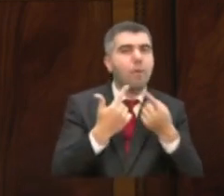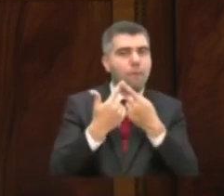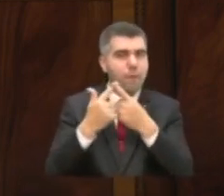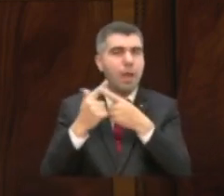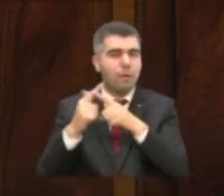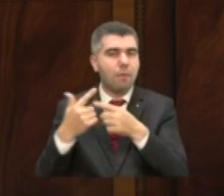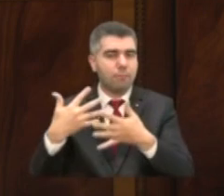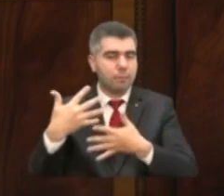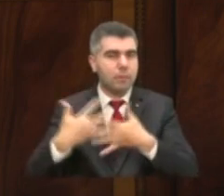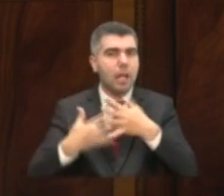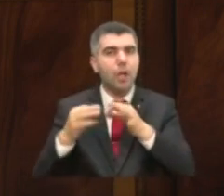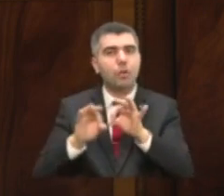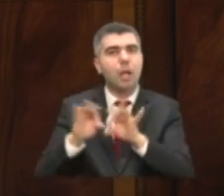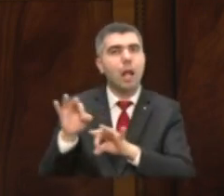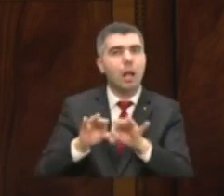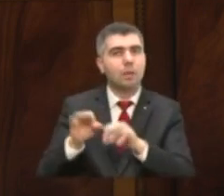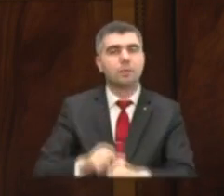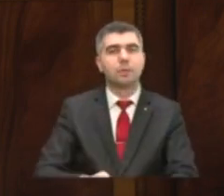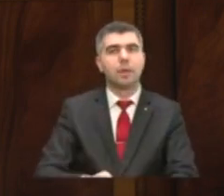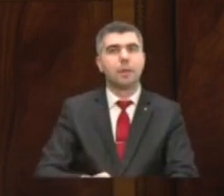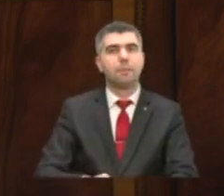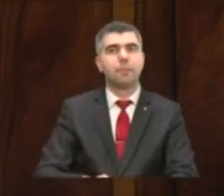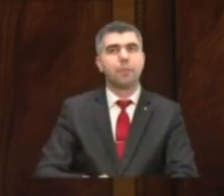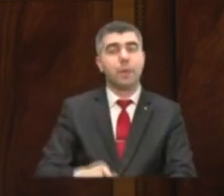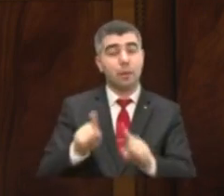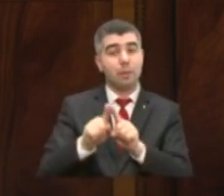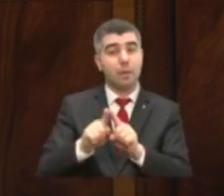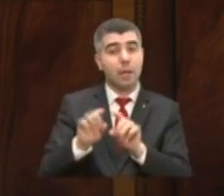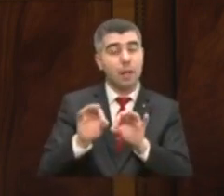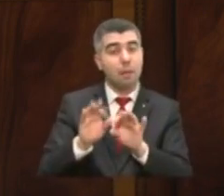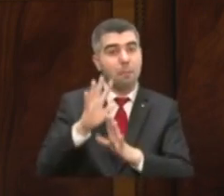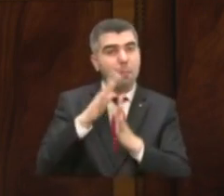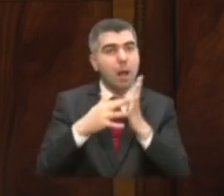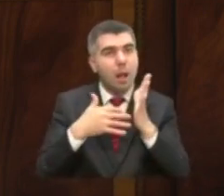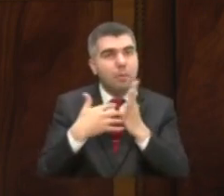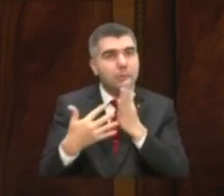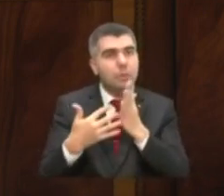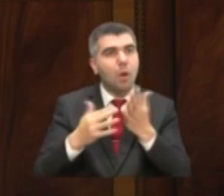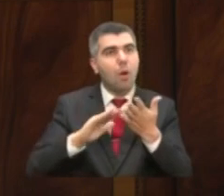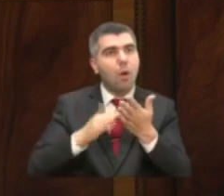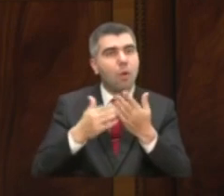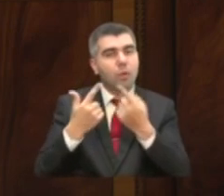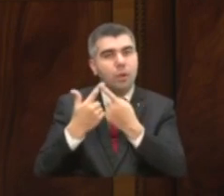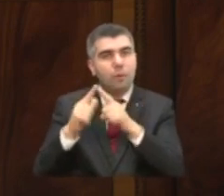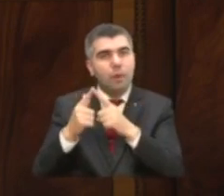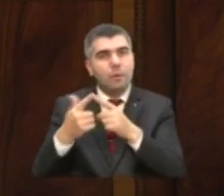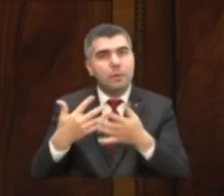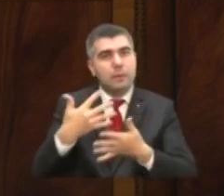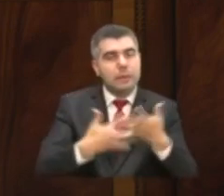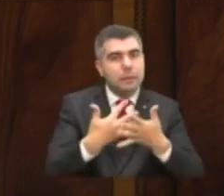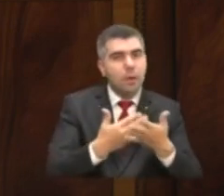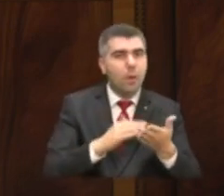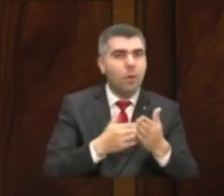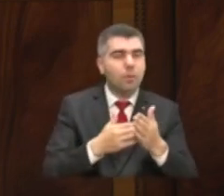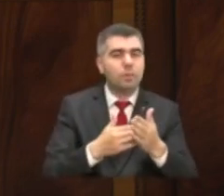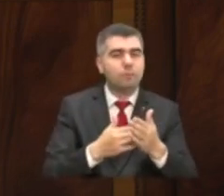كيمنعش السيد الرئيس أننا محتاجين إلى تطوير هذه البرامج وضمان سبل تنفيذ ديالها بحكامة، لأن كاين